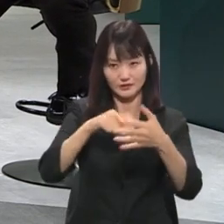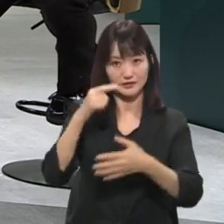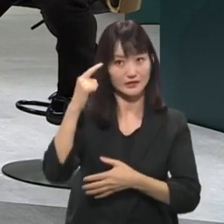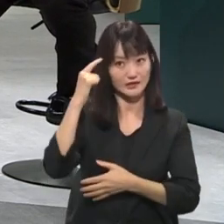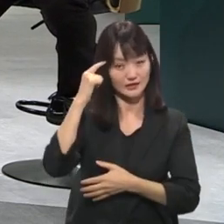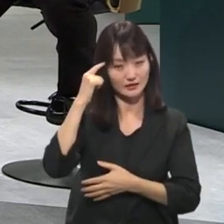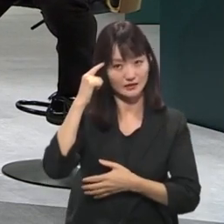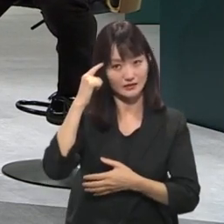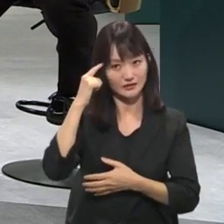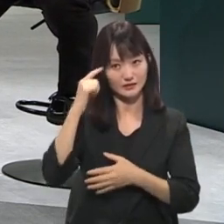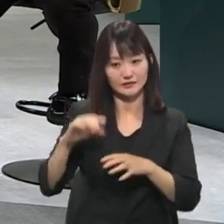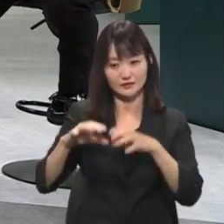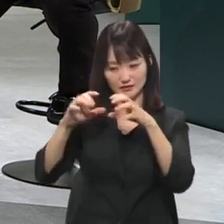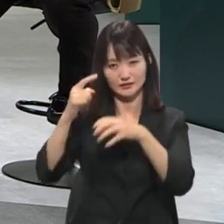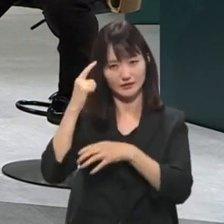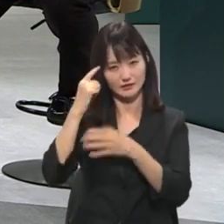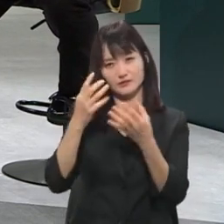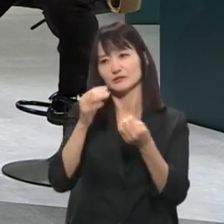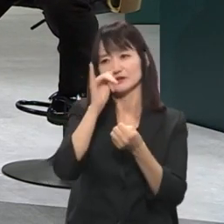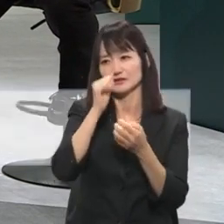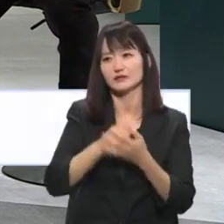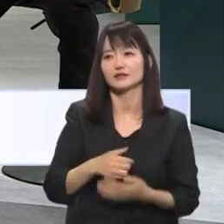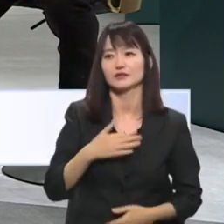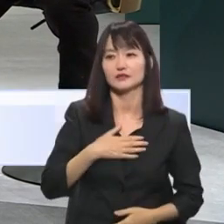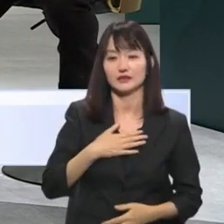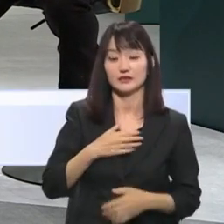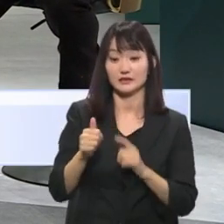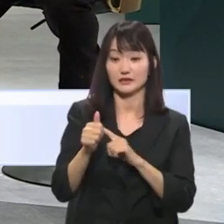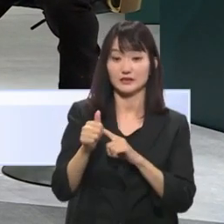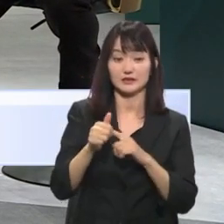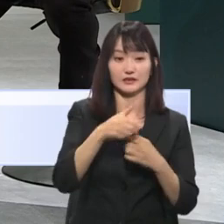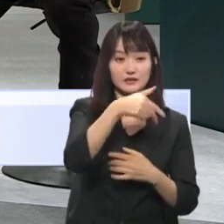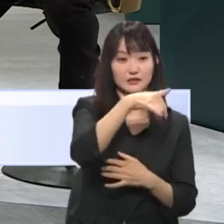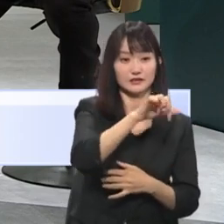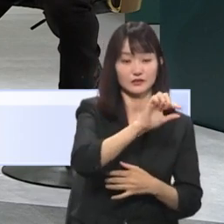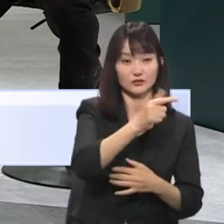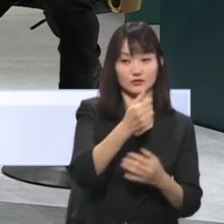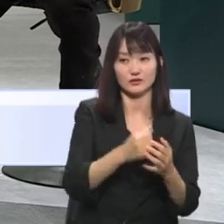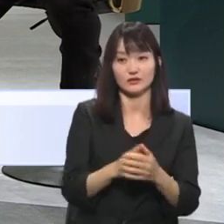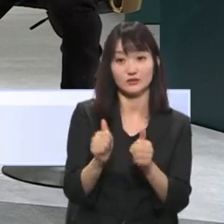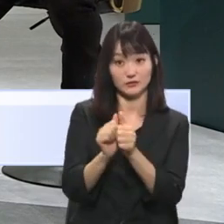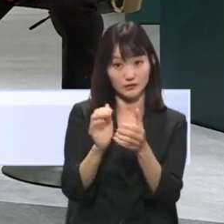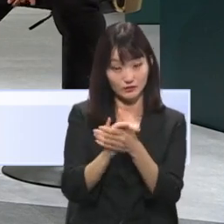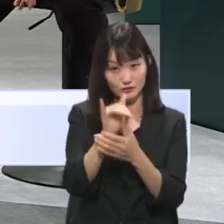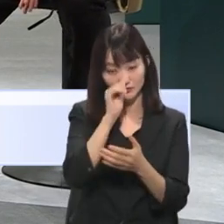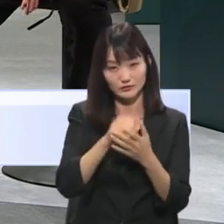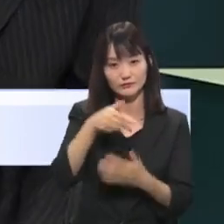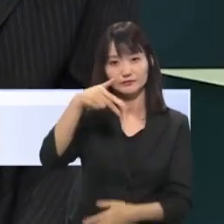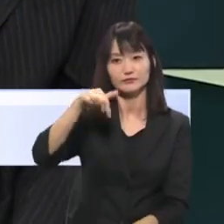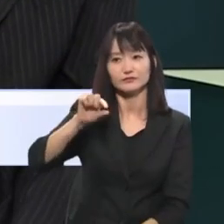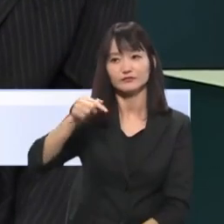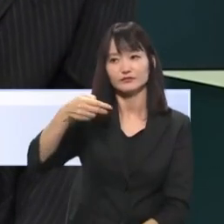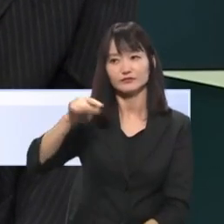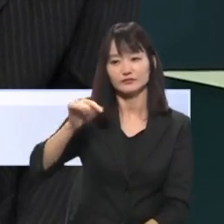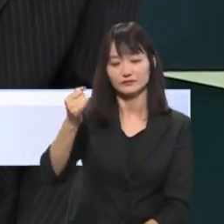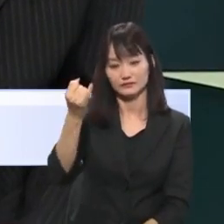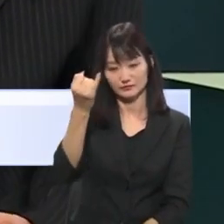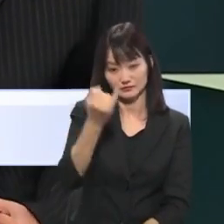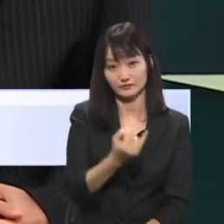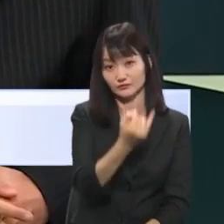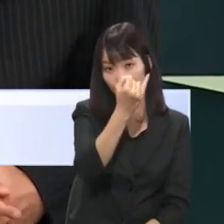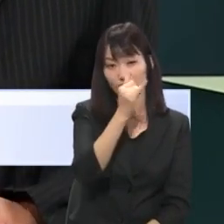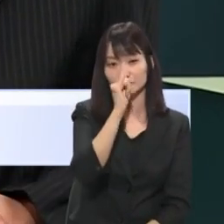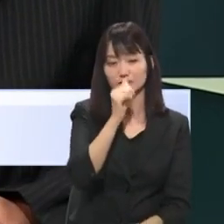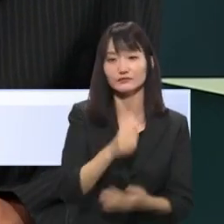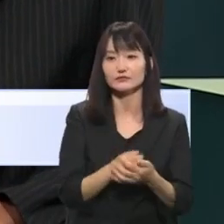제가 지윤이의 남자친구가 될 수도 있고 이제 진세 누나가 될 수도 있고 뭐 이런게 있다 보니까 저희가 뭐 여러